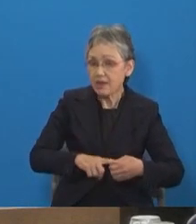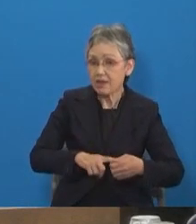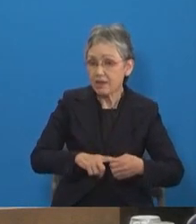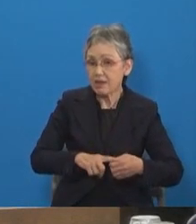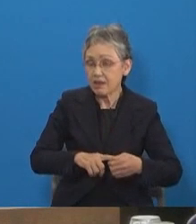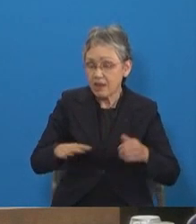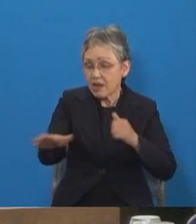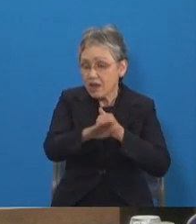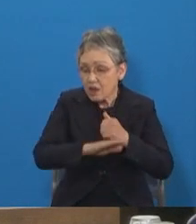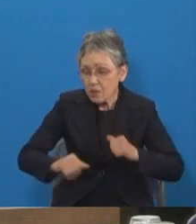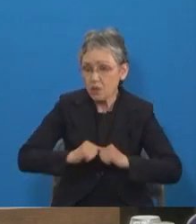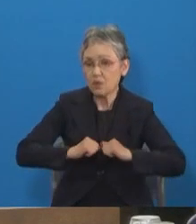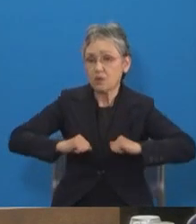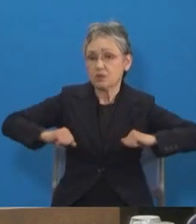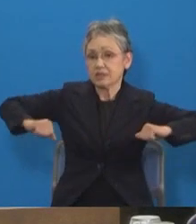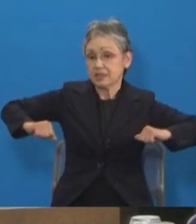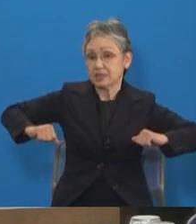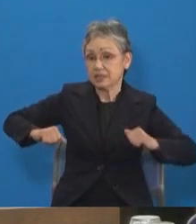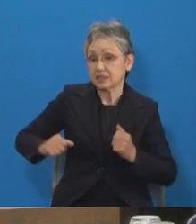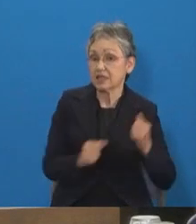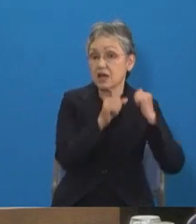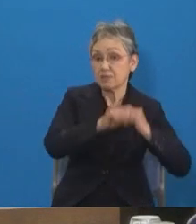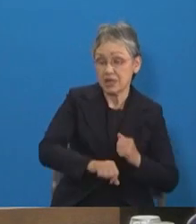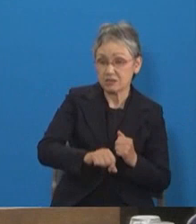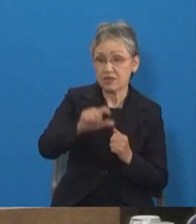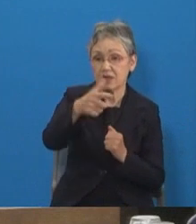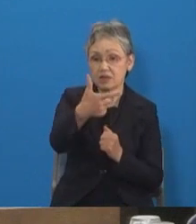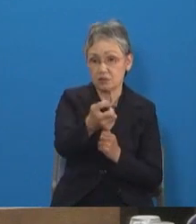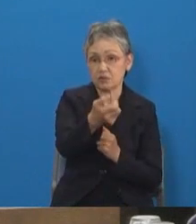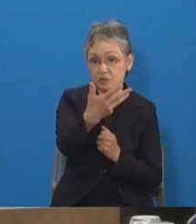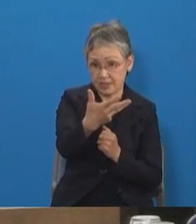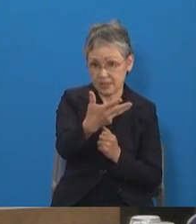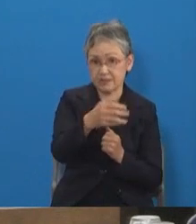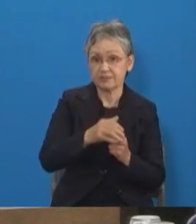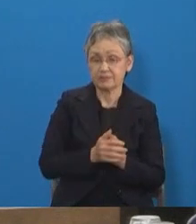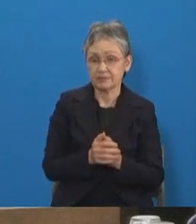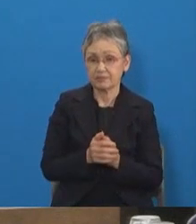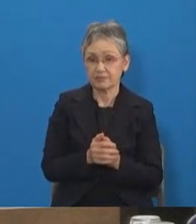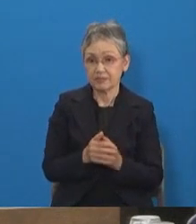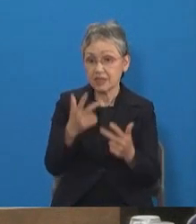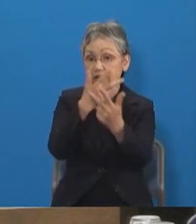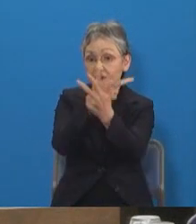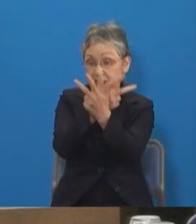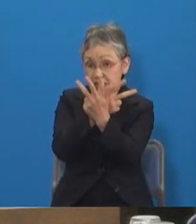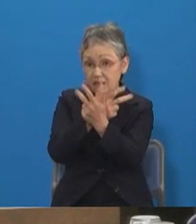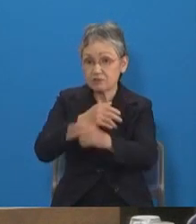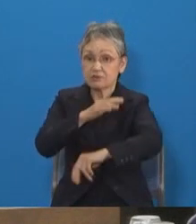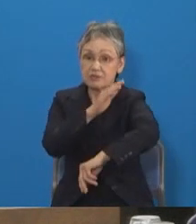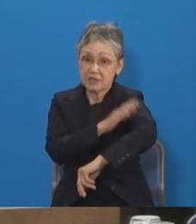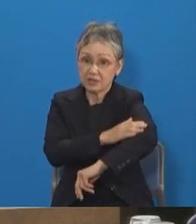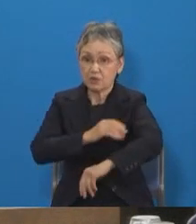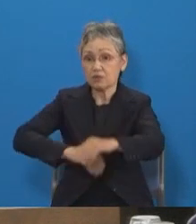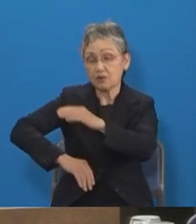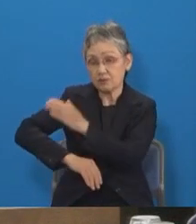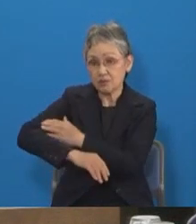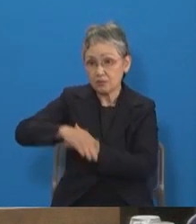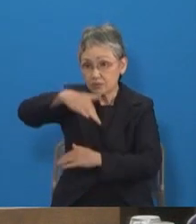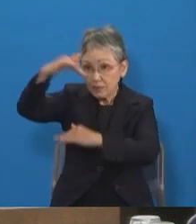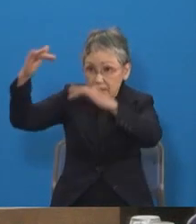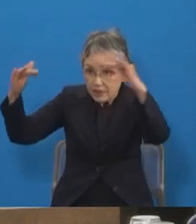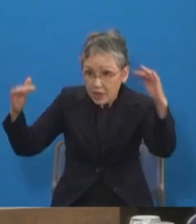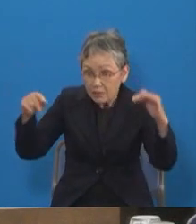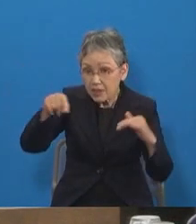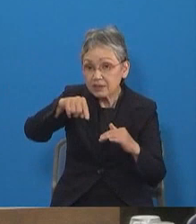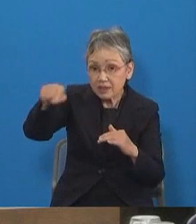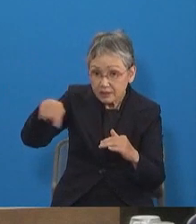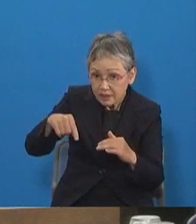広域避難場所は68箇所、また、北区、左京区、右京区の山間部、都市